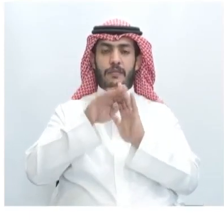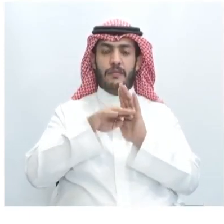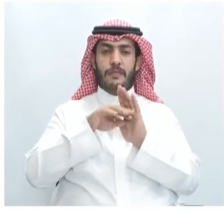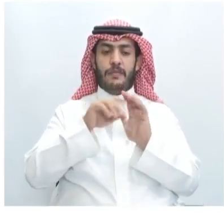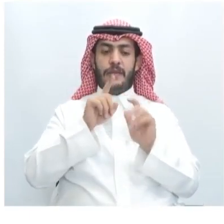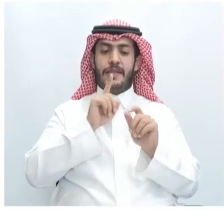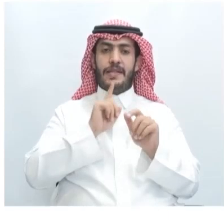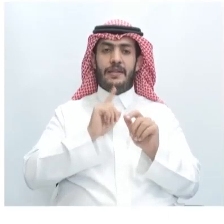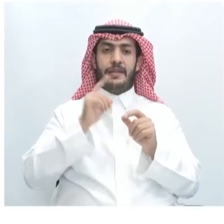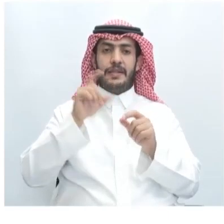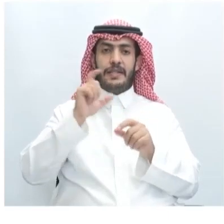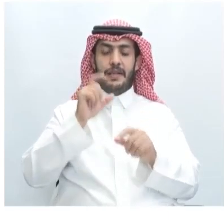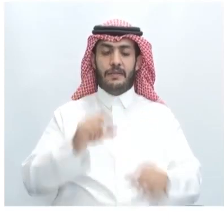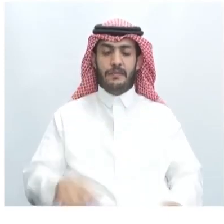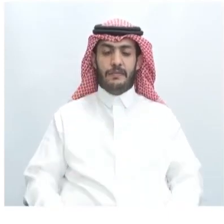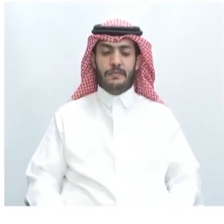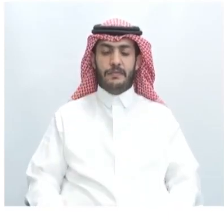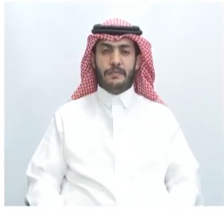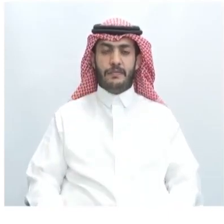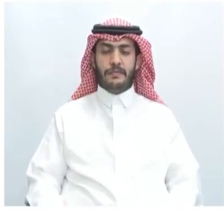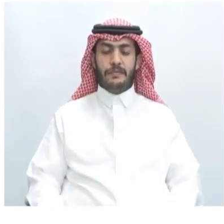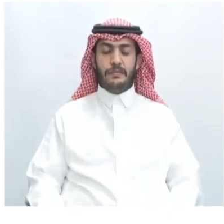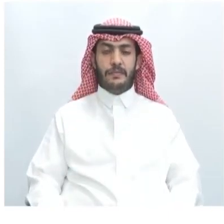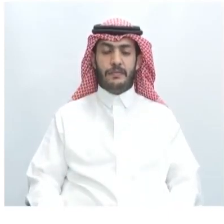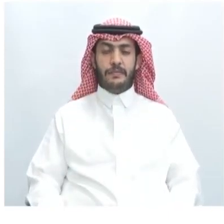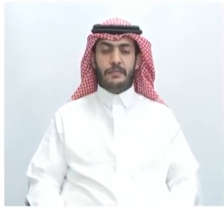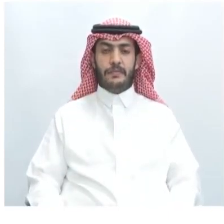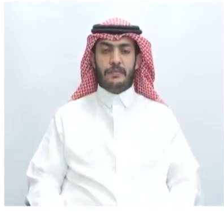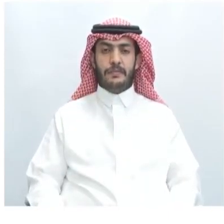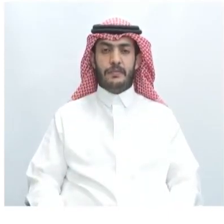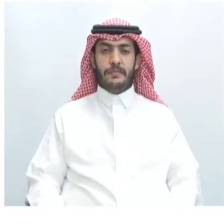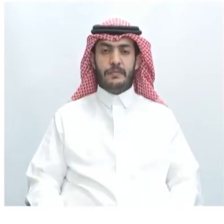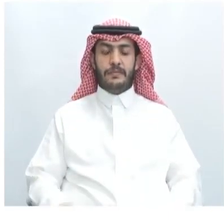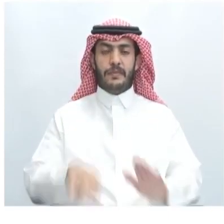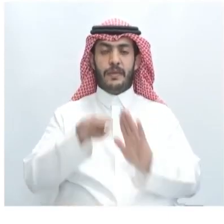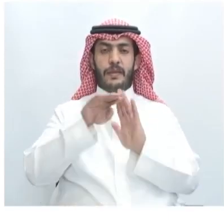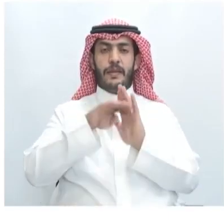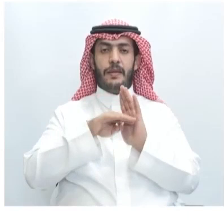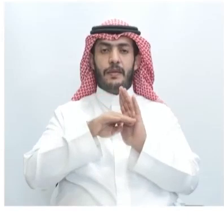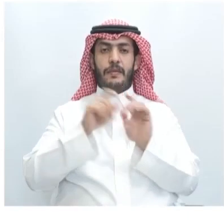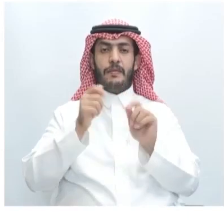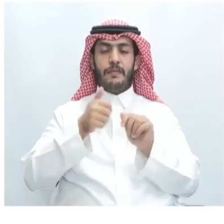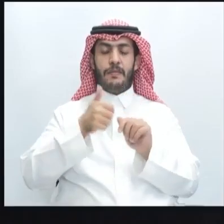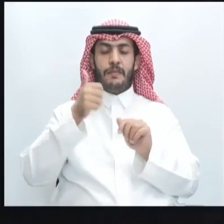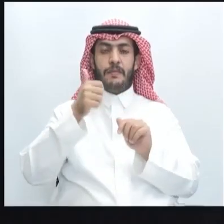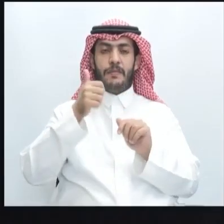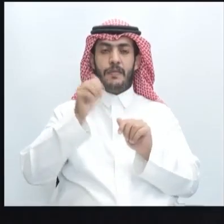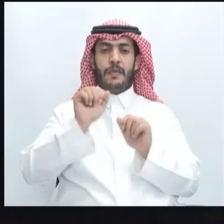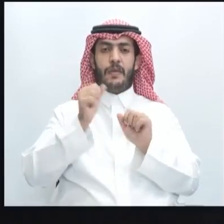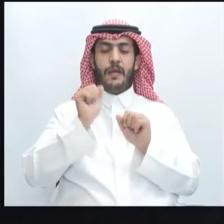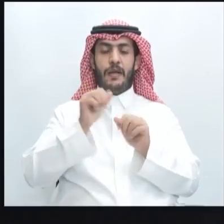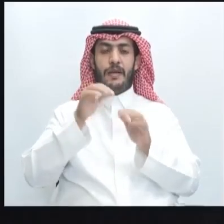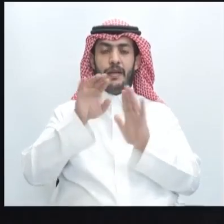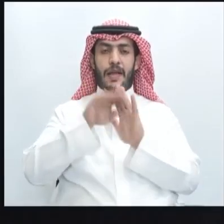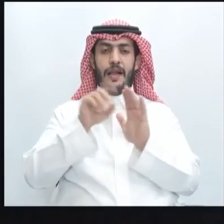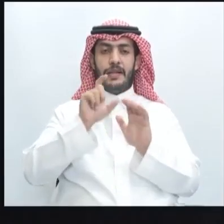عن التاريخ الاسلامي مثل العديد من الكتب التي التحدث عن التاريخ الاسلامي وما بينته عن حقبه